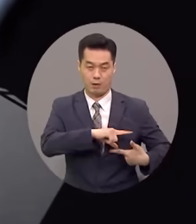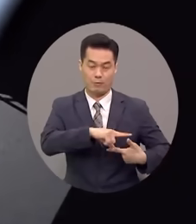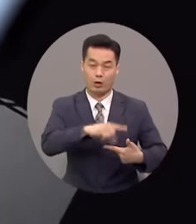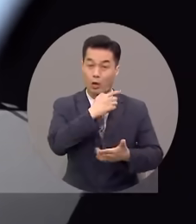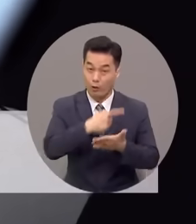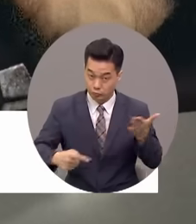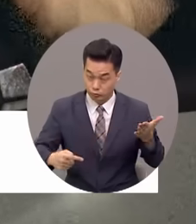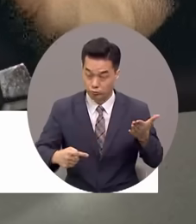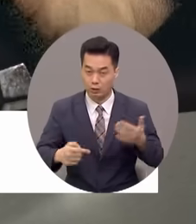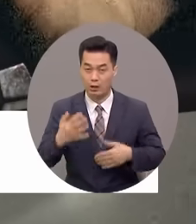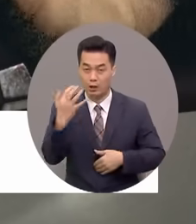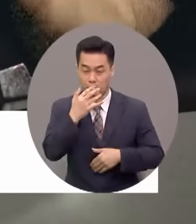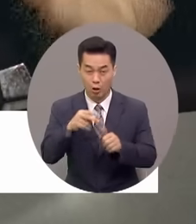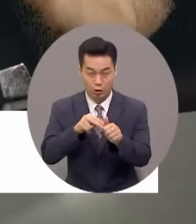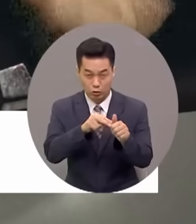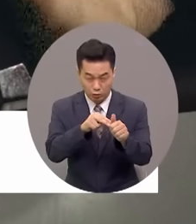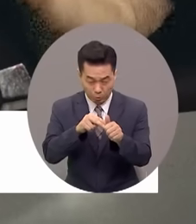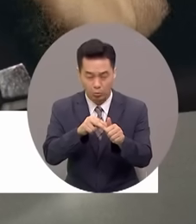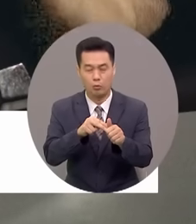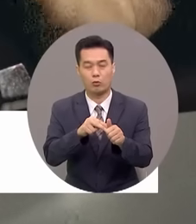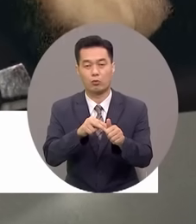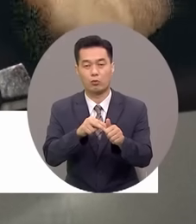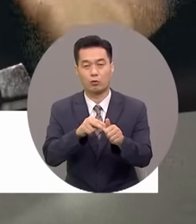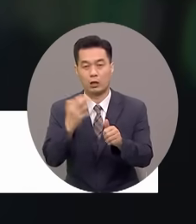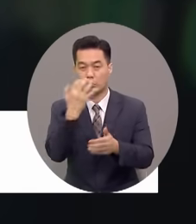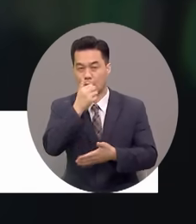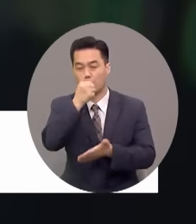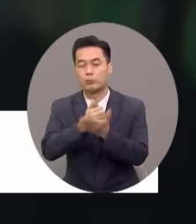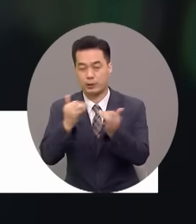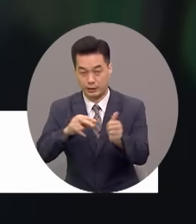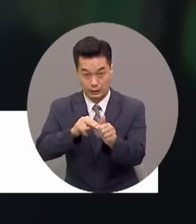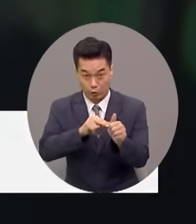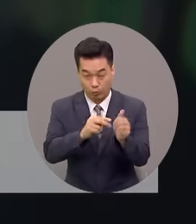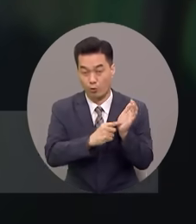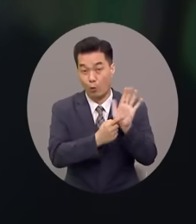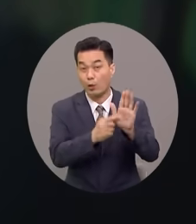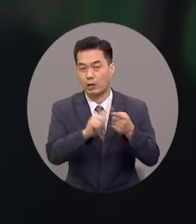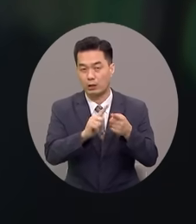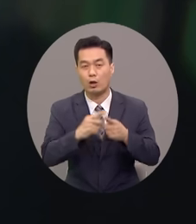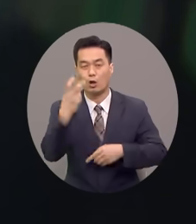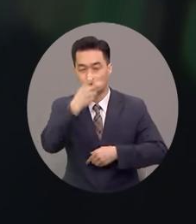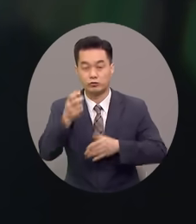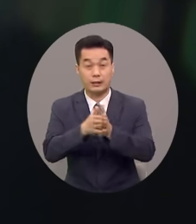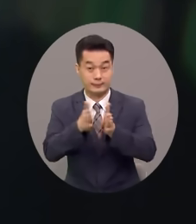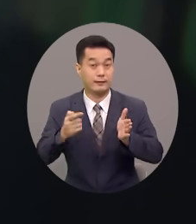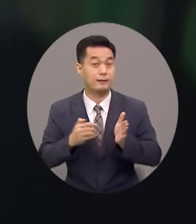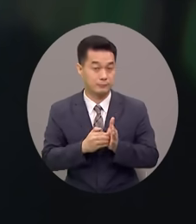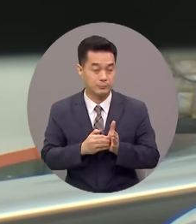3월성범죄자에관한명예 훼손및 개인정보무단유출혐의로수사에착수했다 .